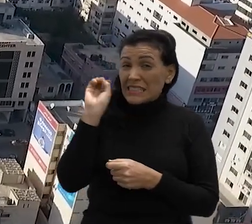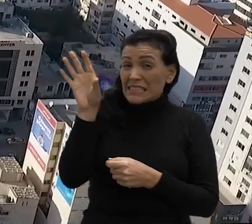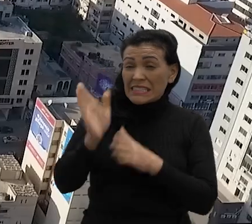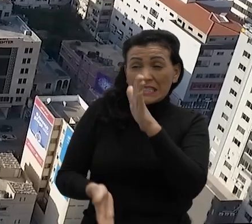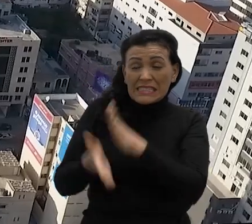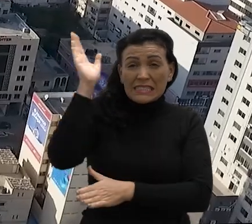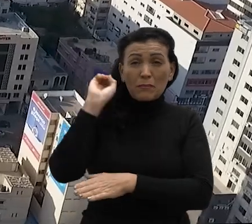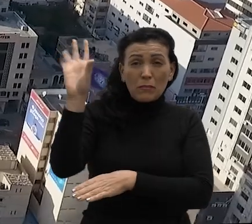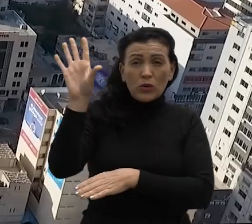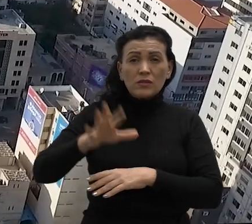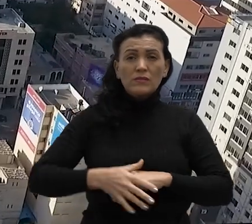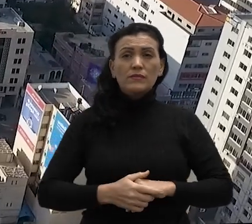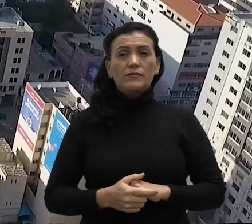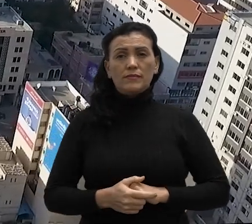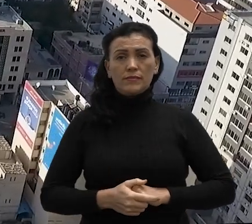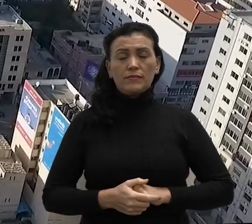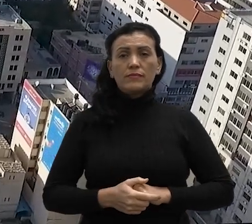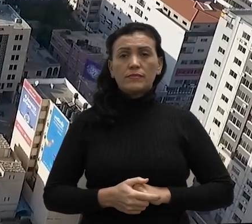برا،